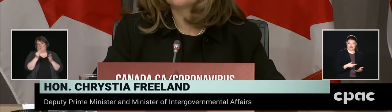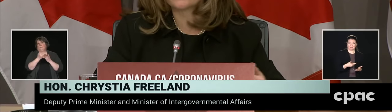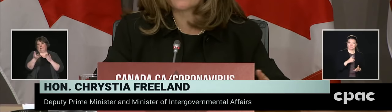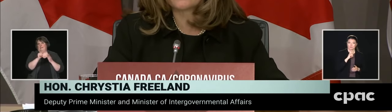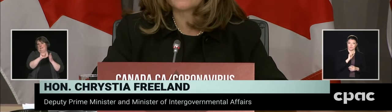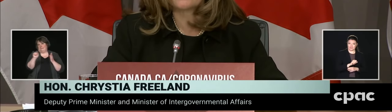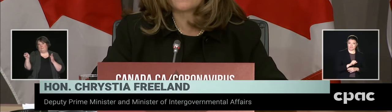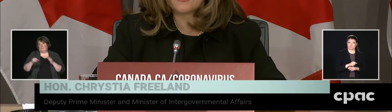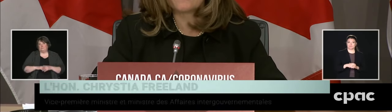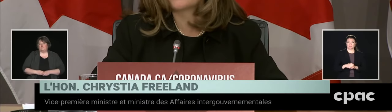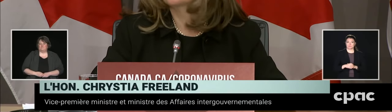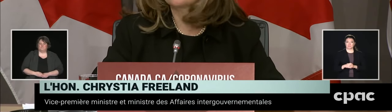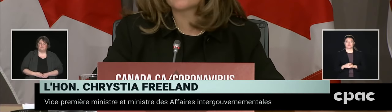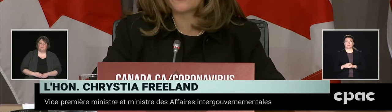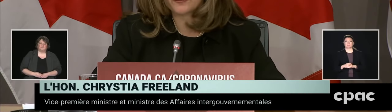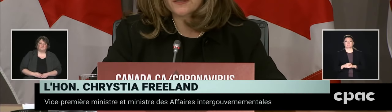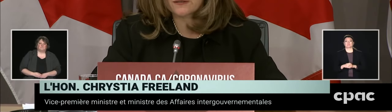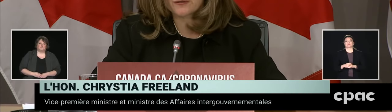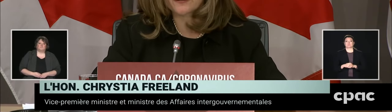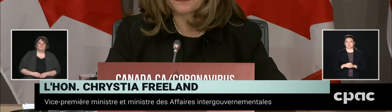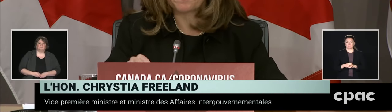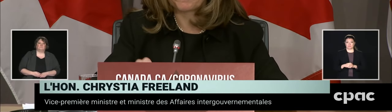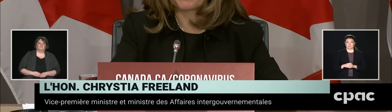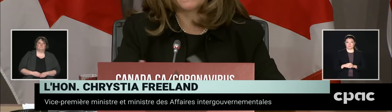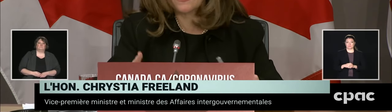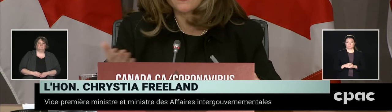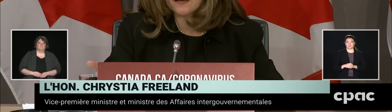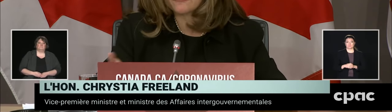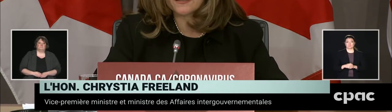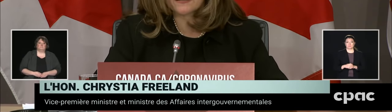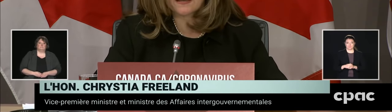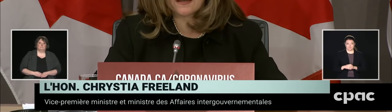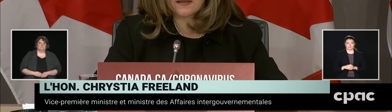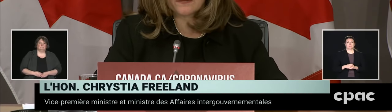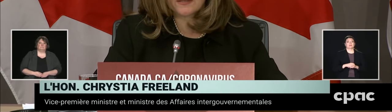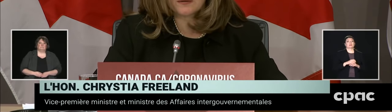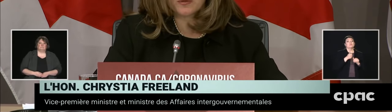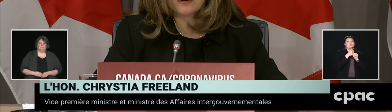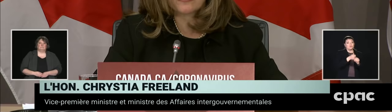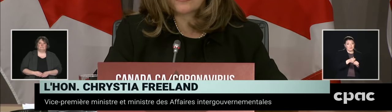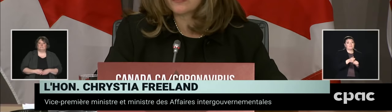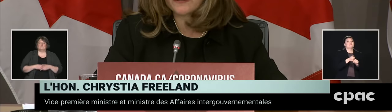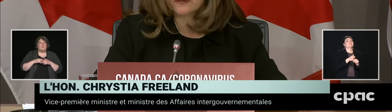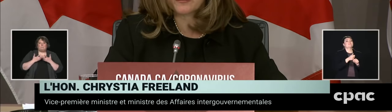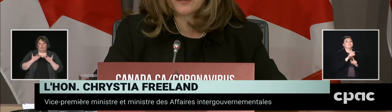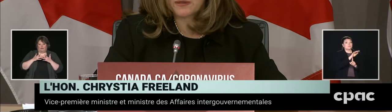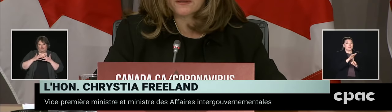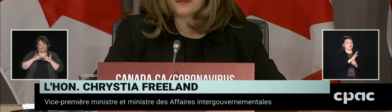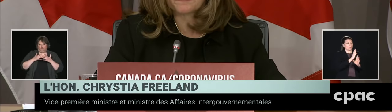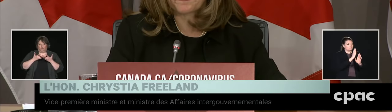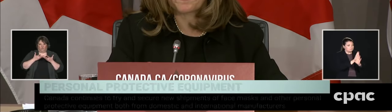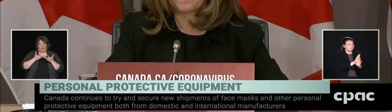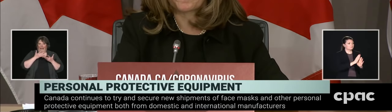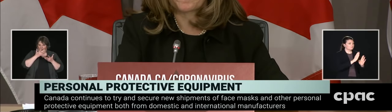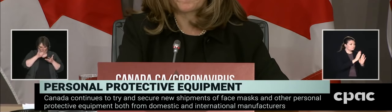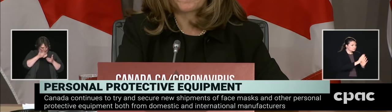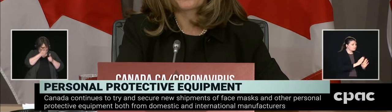cas par cas de travailler avec ces fournisseurs et avec, évidemment, le gouvernement